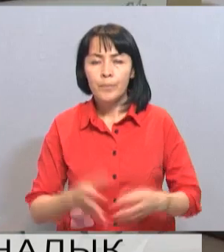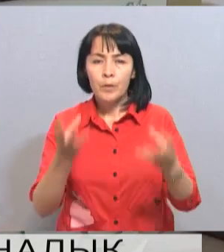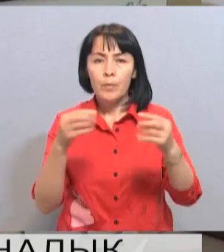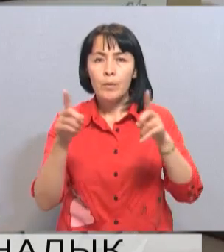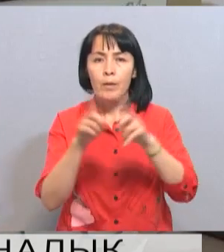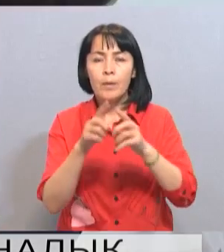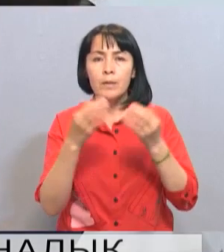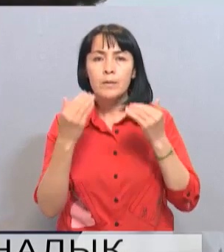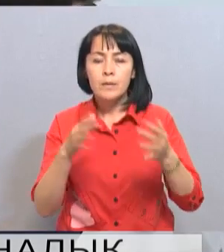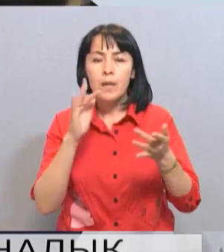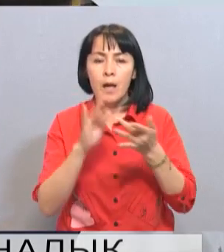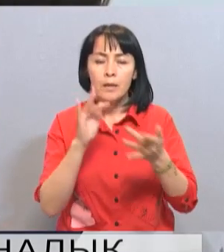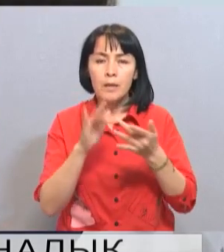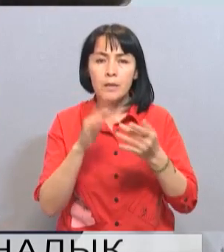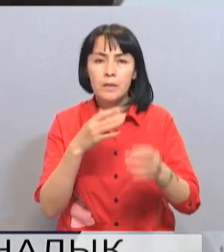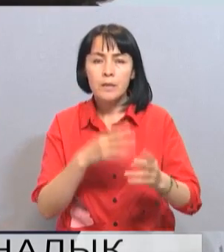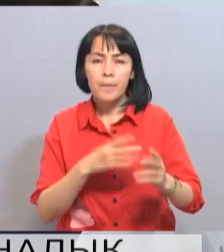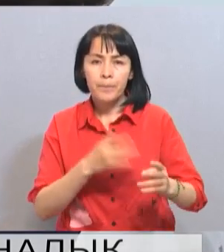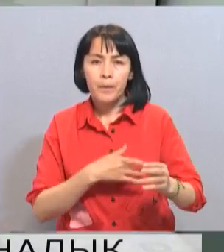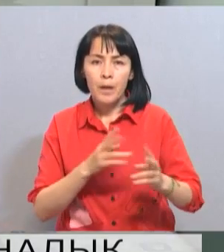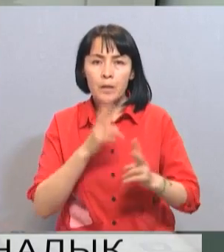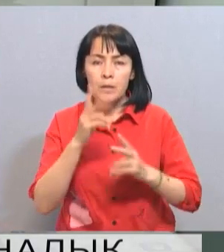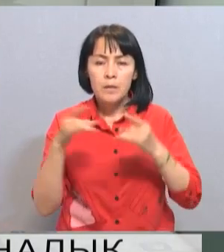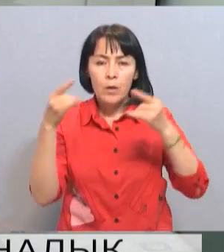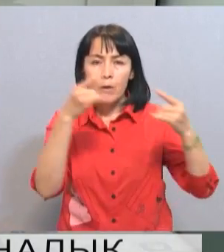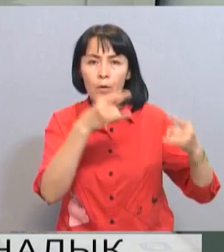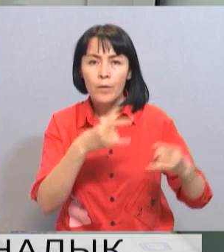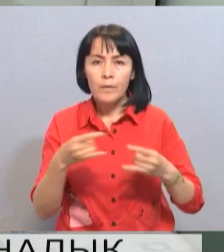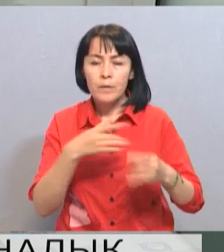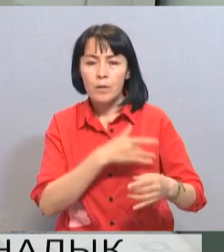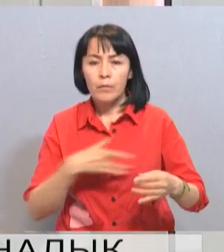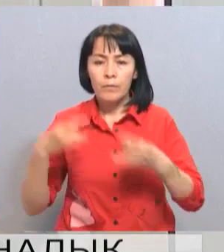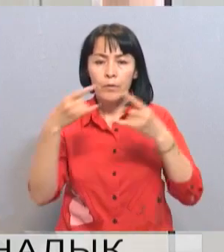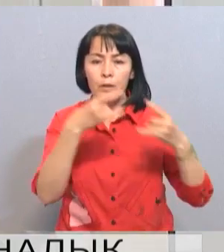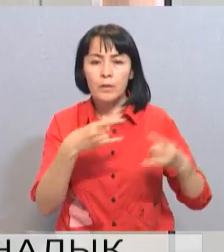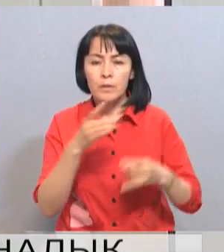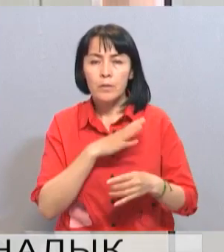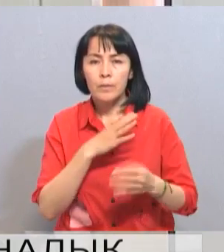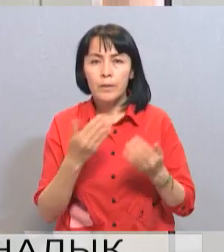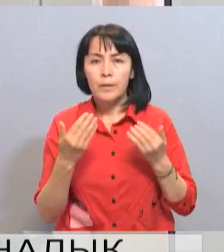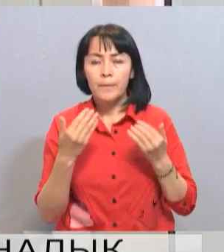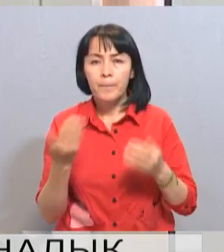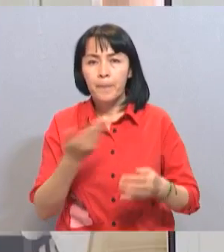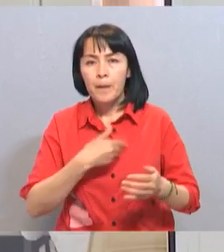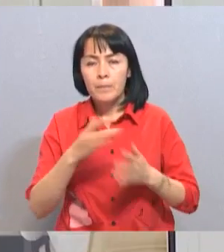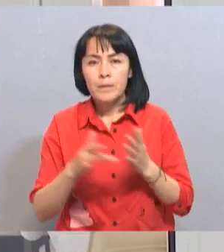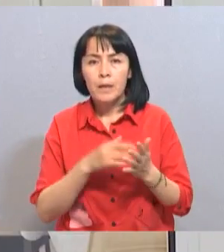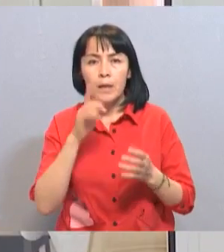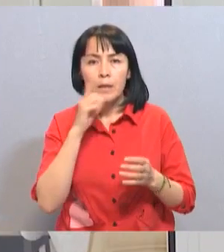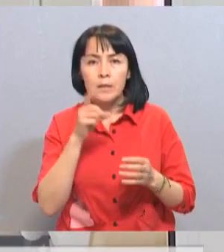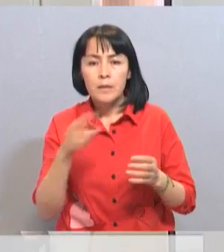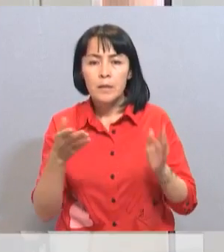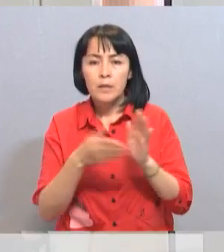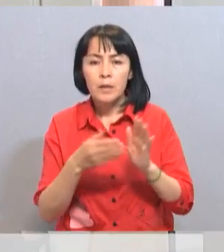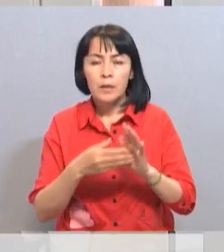Сондай-ақ экспресс анализдер тапсырып, кардиограмма және флюорографияға түсті. Біз қаланың жастарын жинап, жастар орталығымен